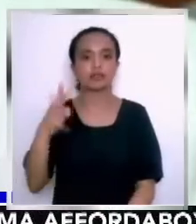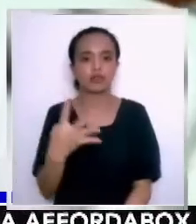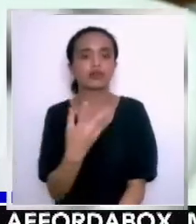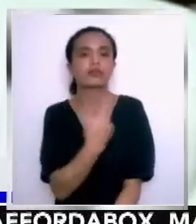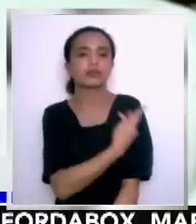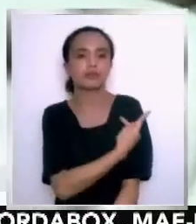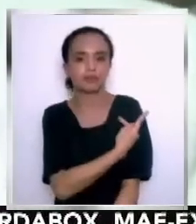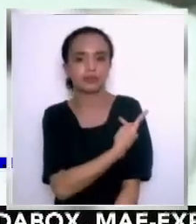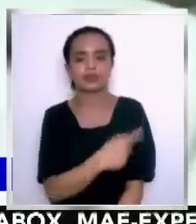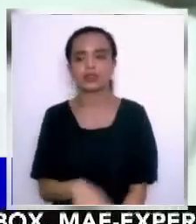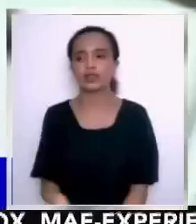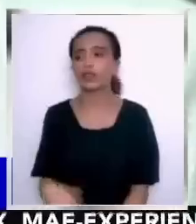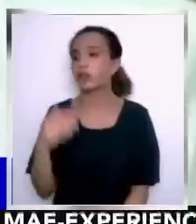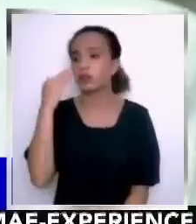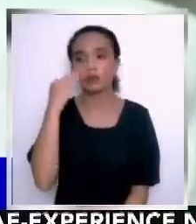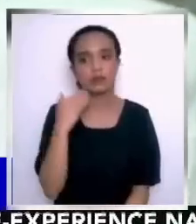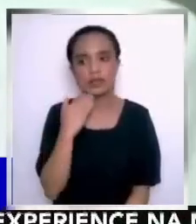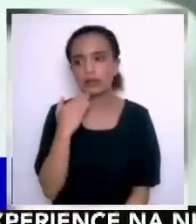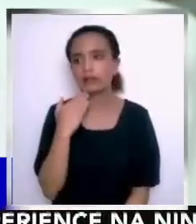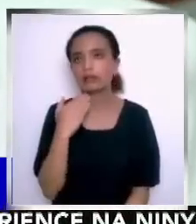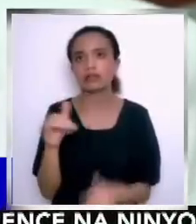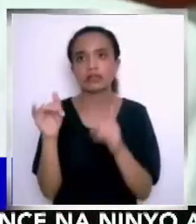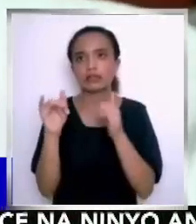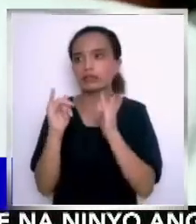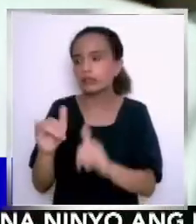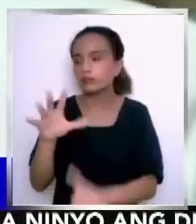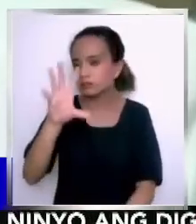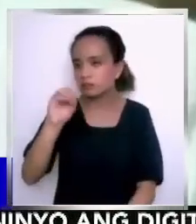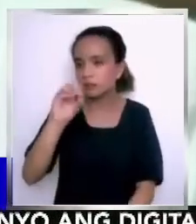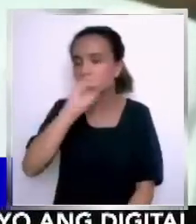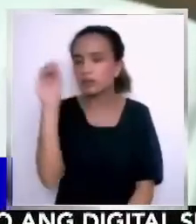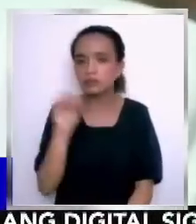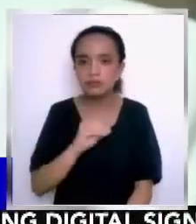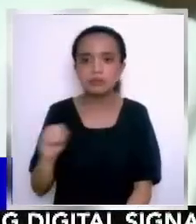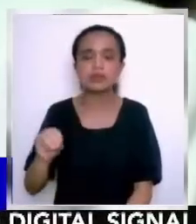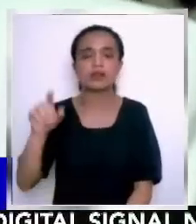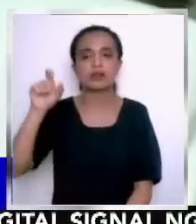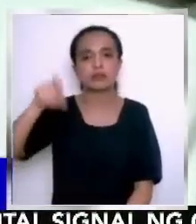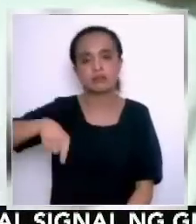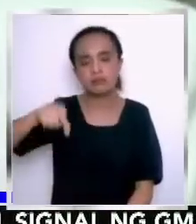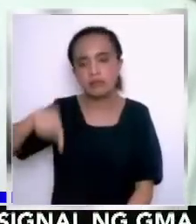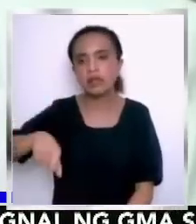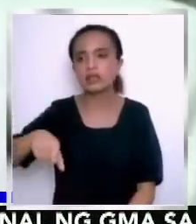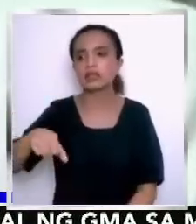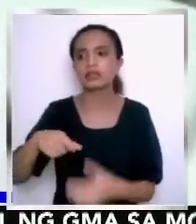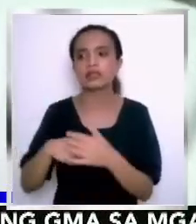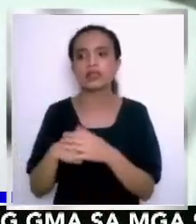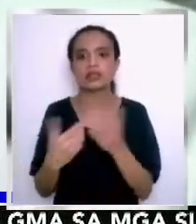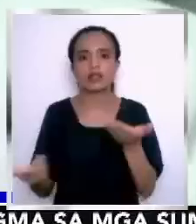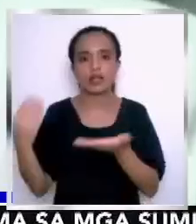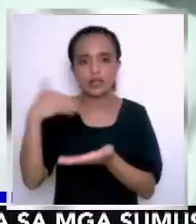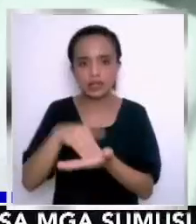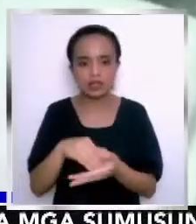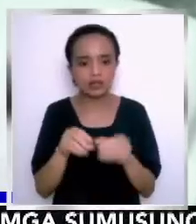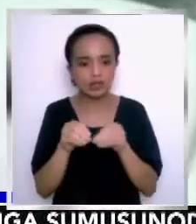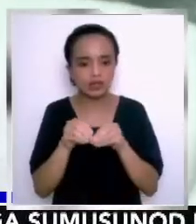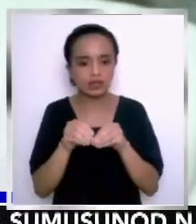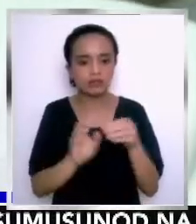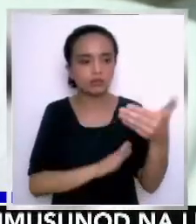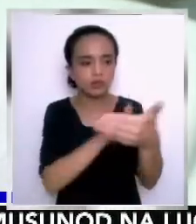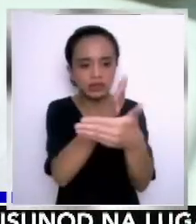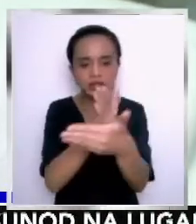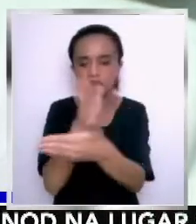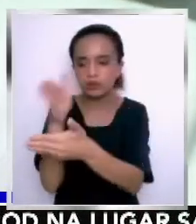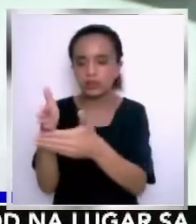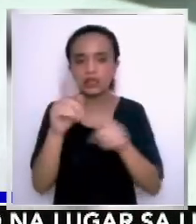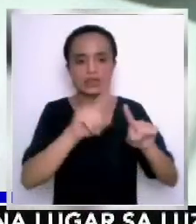about 50% pa lang. So kaya kailangan talaga mag-mobilize tayo, bababa tayo uli sa mga different areas so that we can